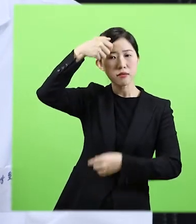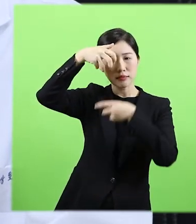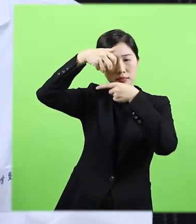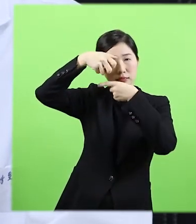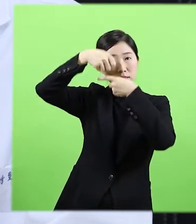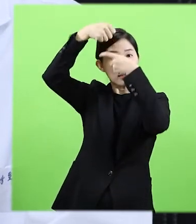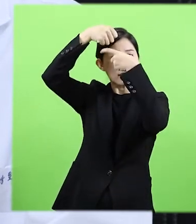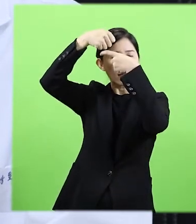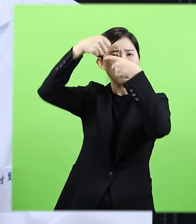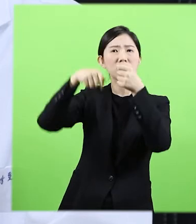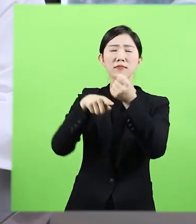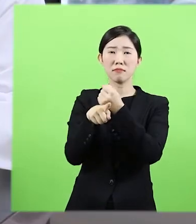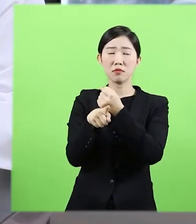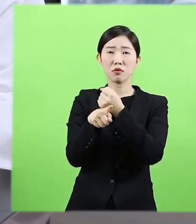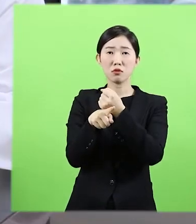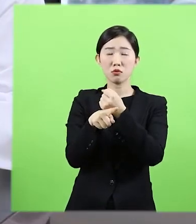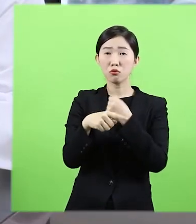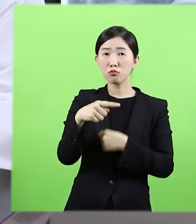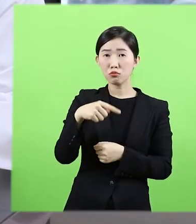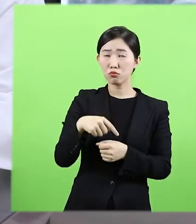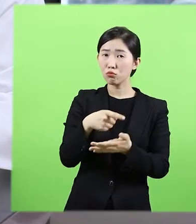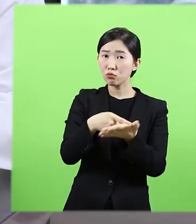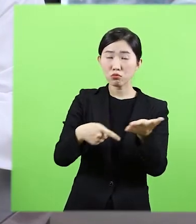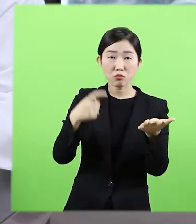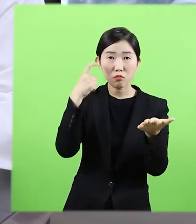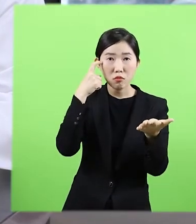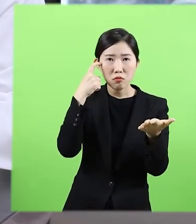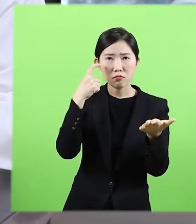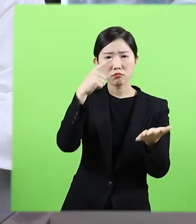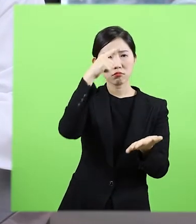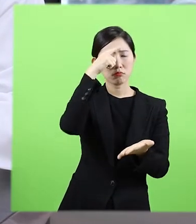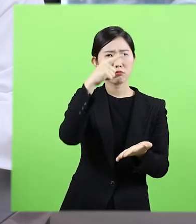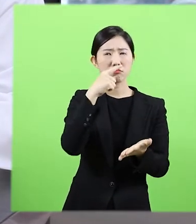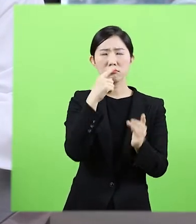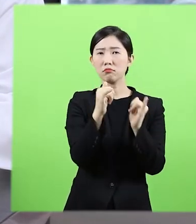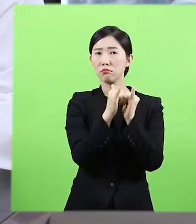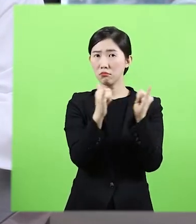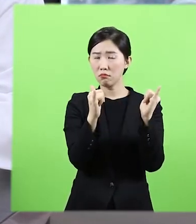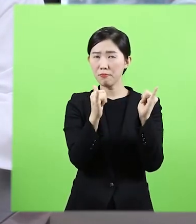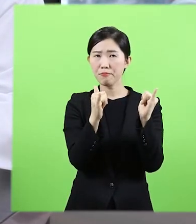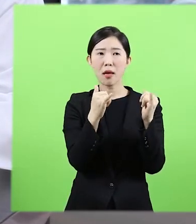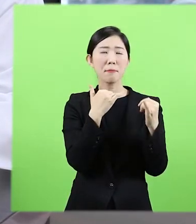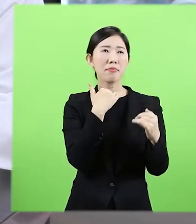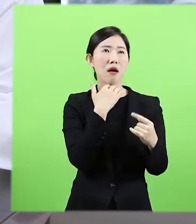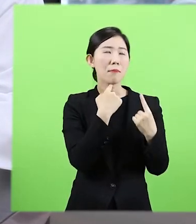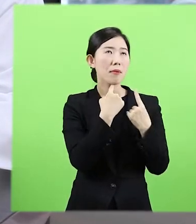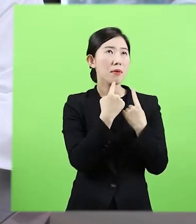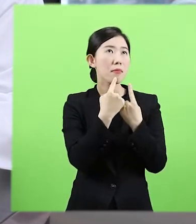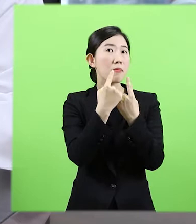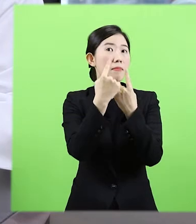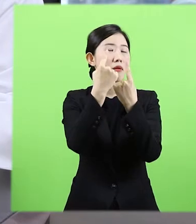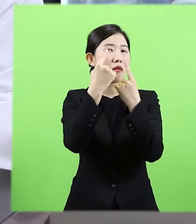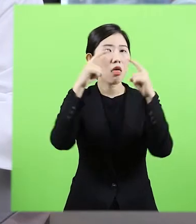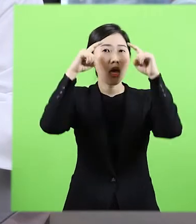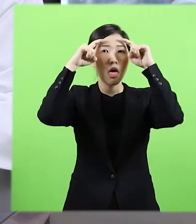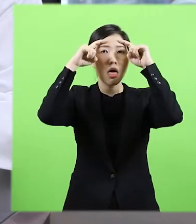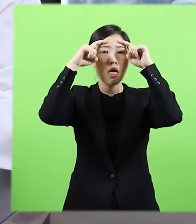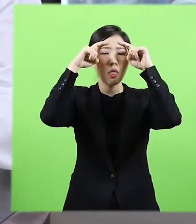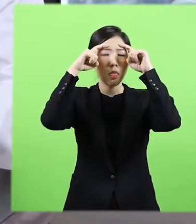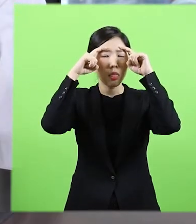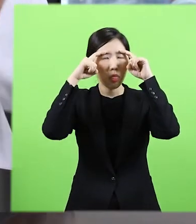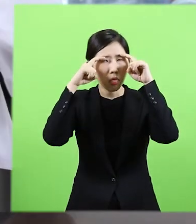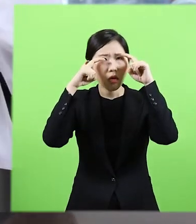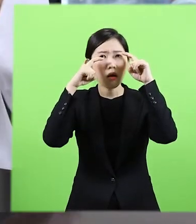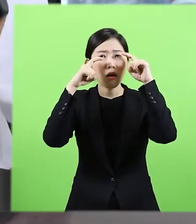위로 당겨주는 수술입니다. 그런 수술이 나오게 된 데는 서양 사람들은 눈썹이 오히려 나이가